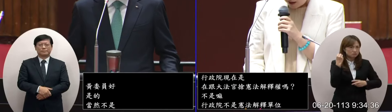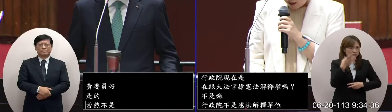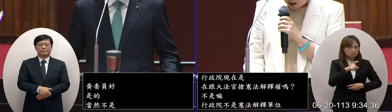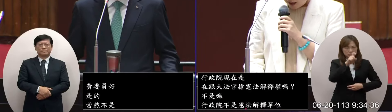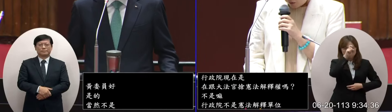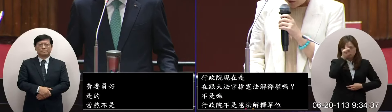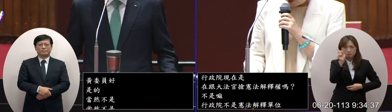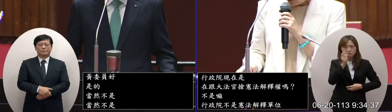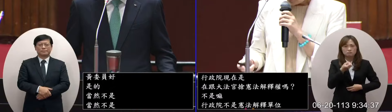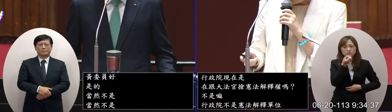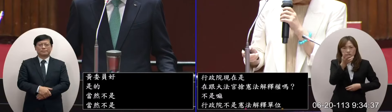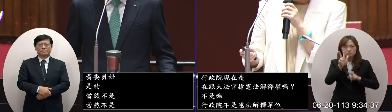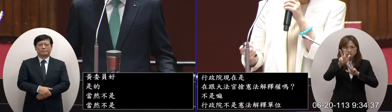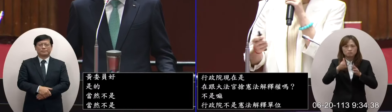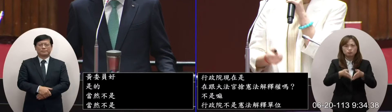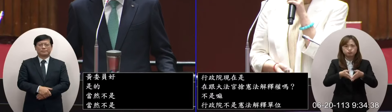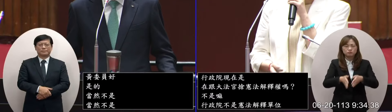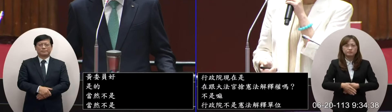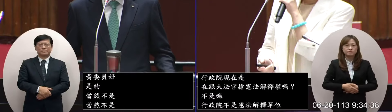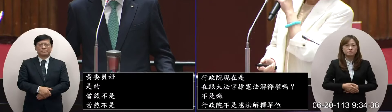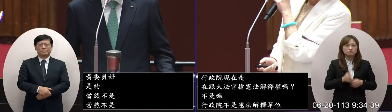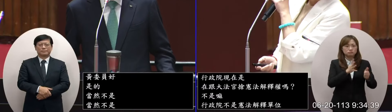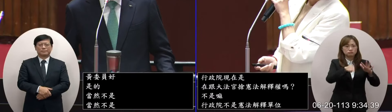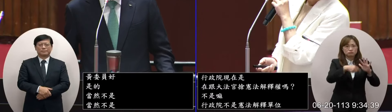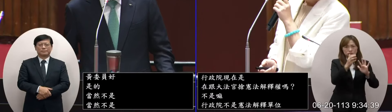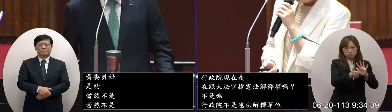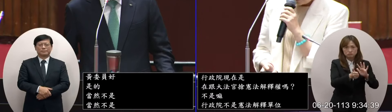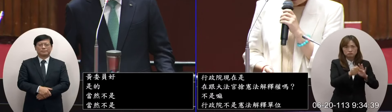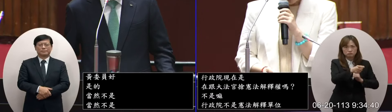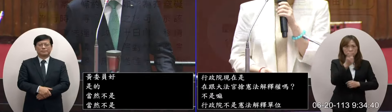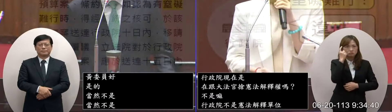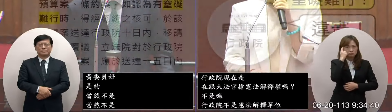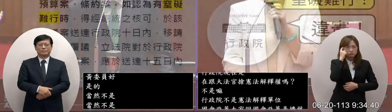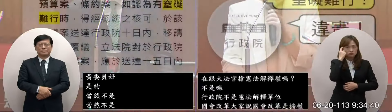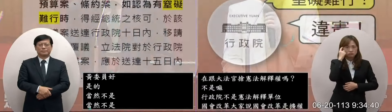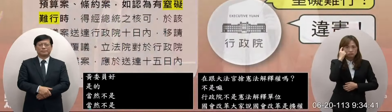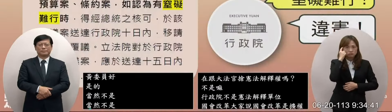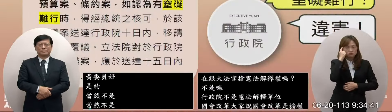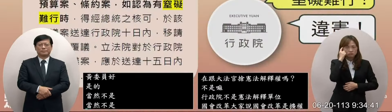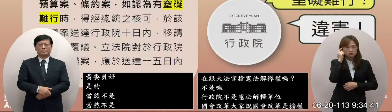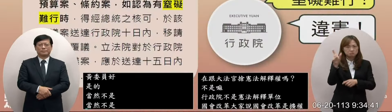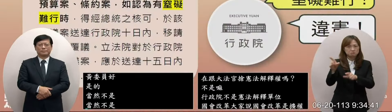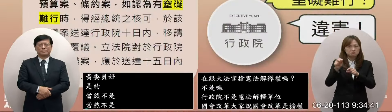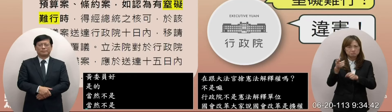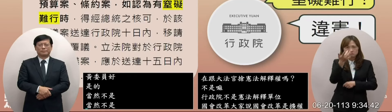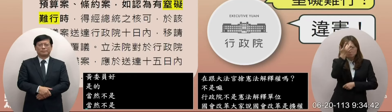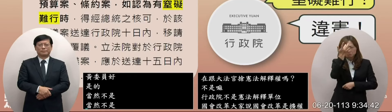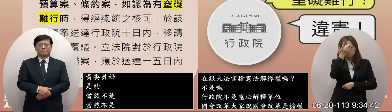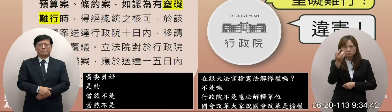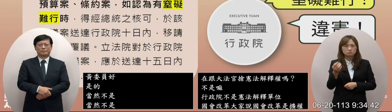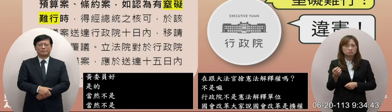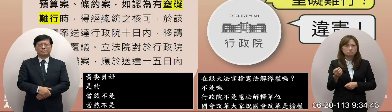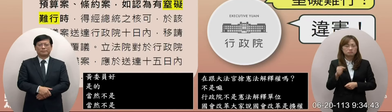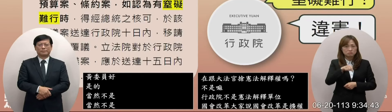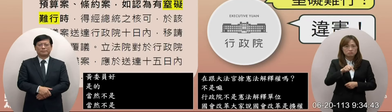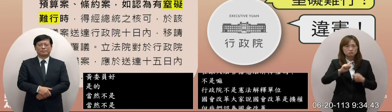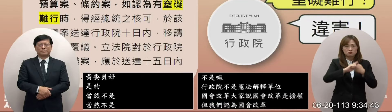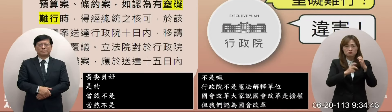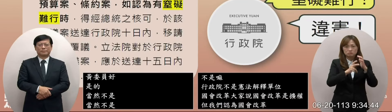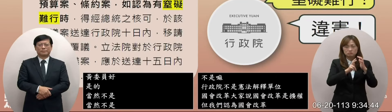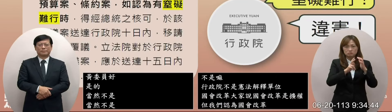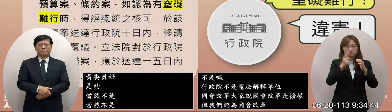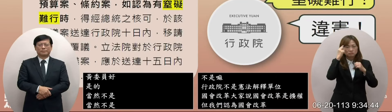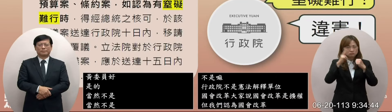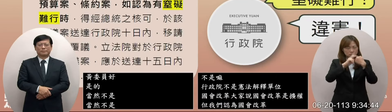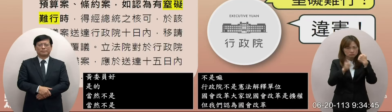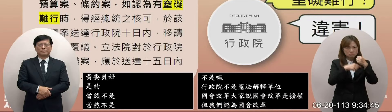话。我想问一下院长，你认为的挚爱难行在宪法层次里面，宪法增优条文说我们